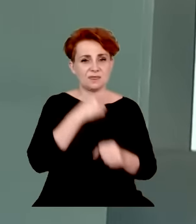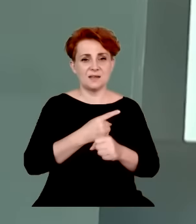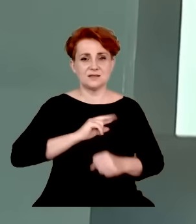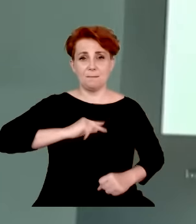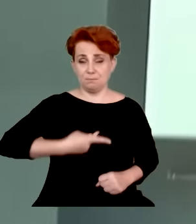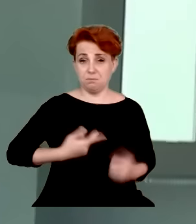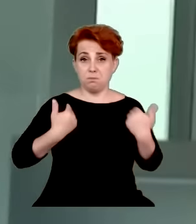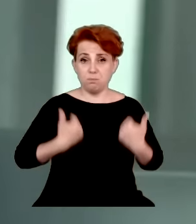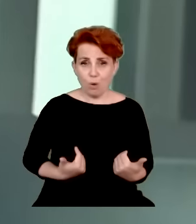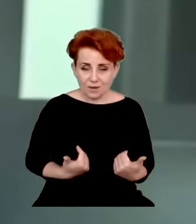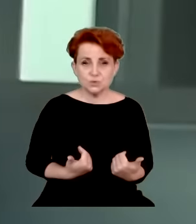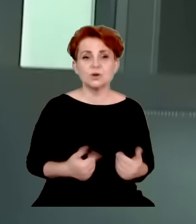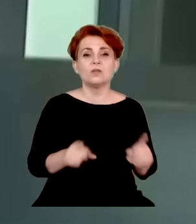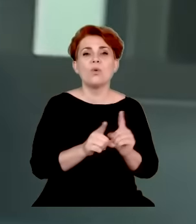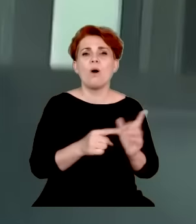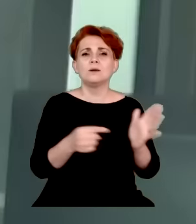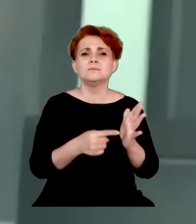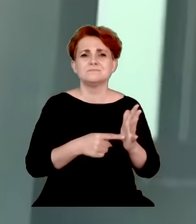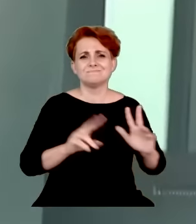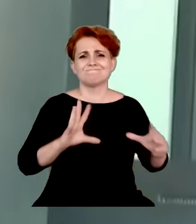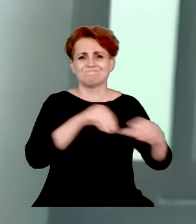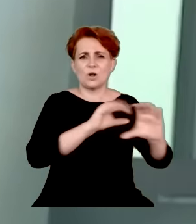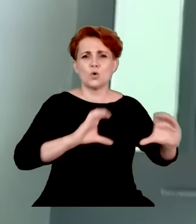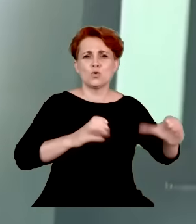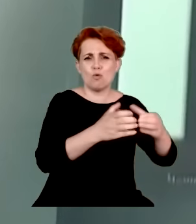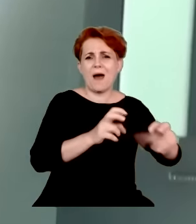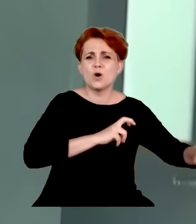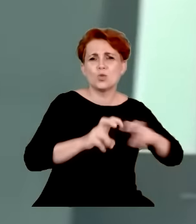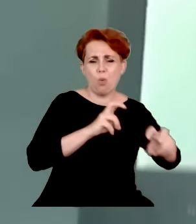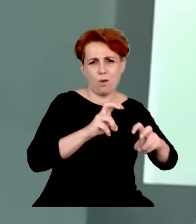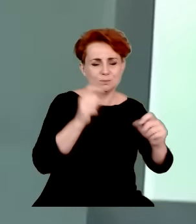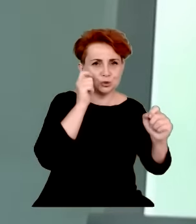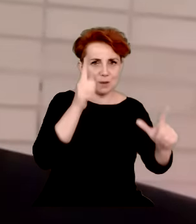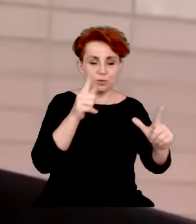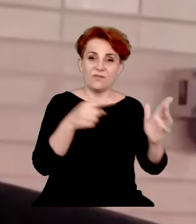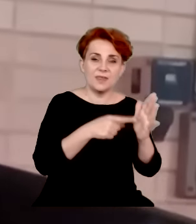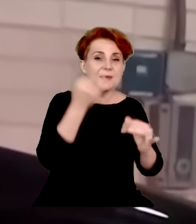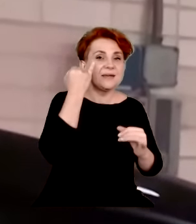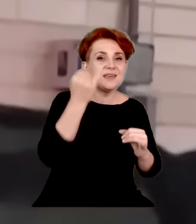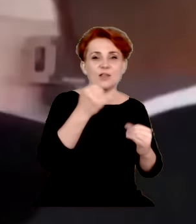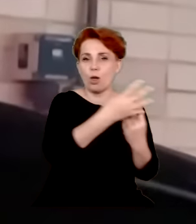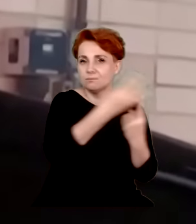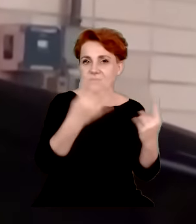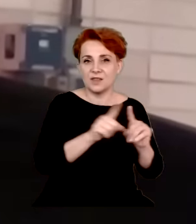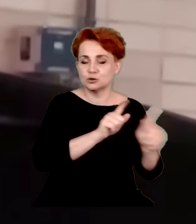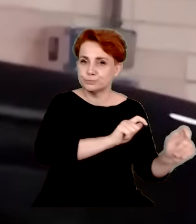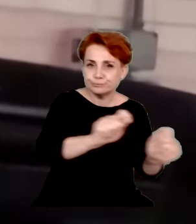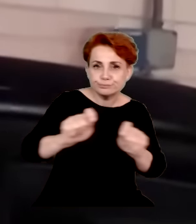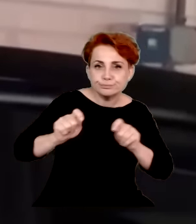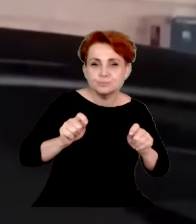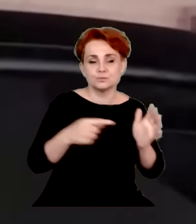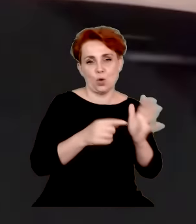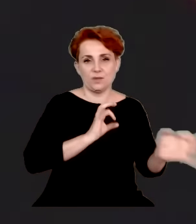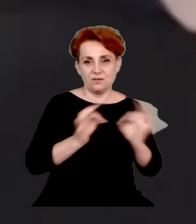cała sprawa dotyczy tak zwanego ruchu przebudzenia, który jest związany z ideologią LGBT i promowaniem genderyzmu. Elon Musk w tym samym wywiadzie